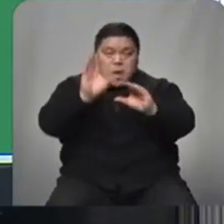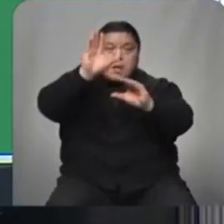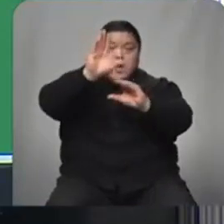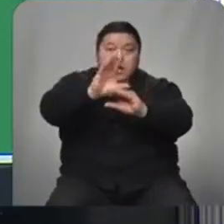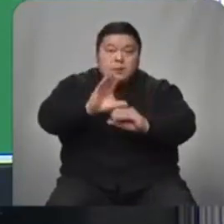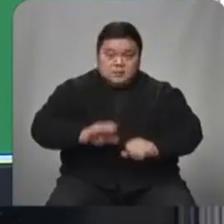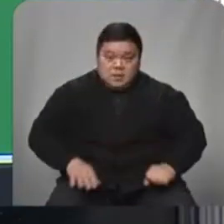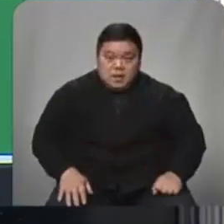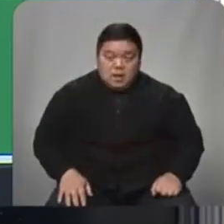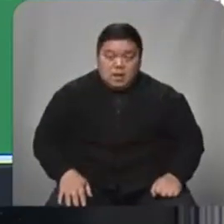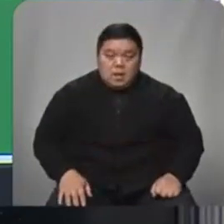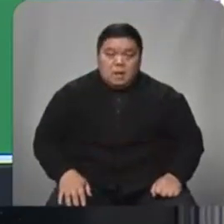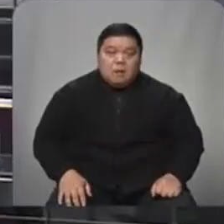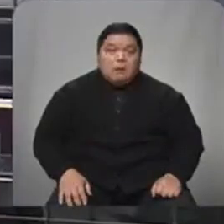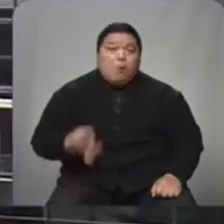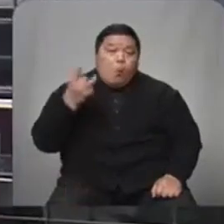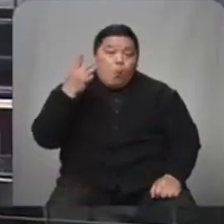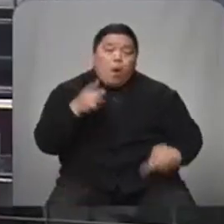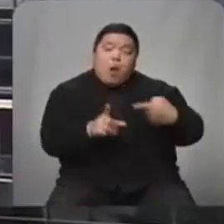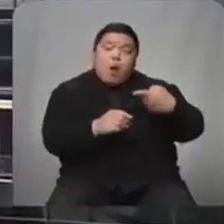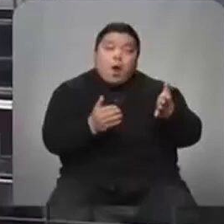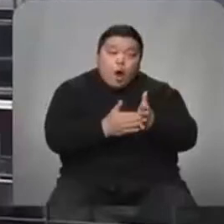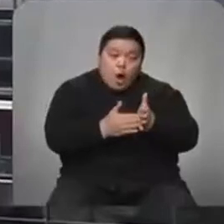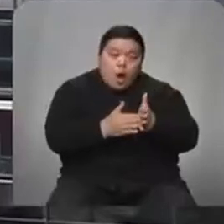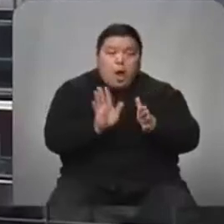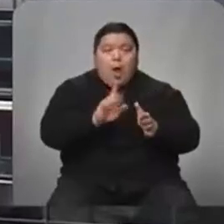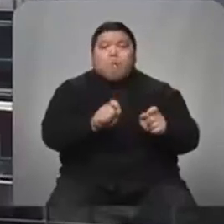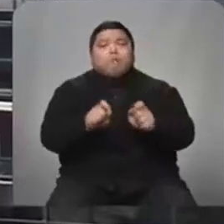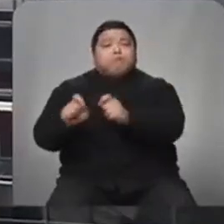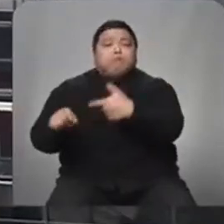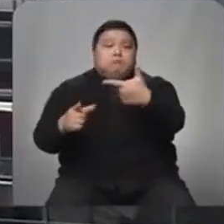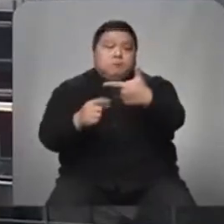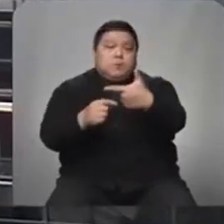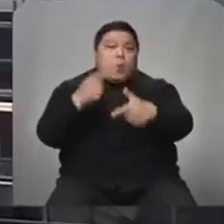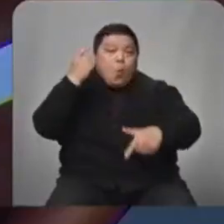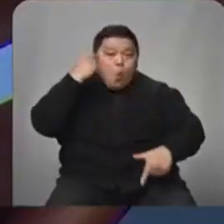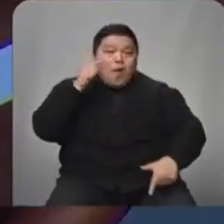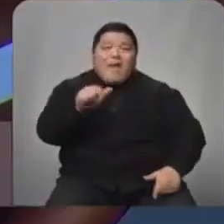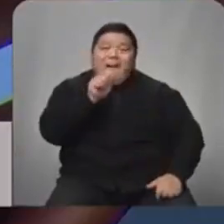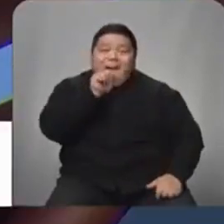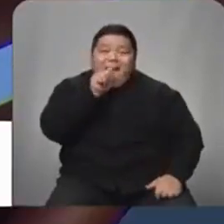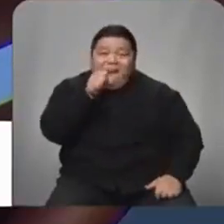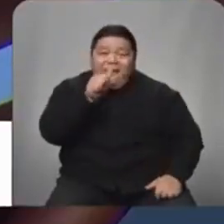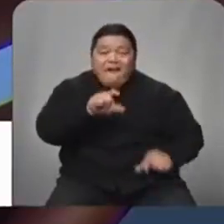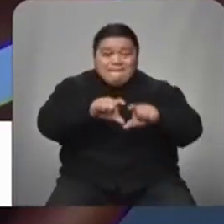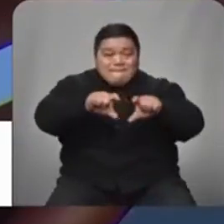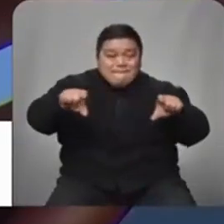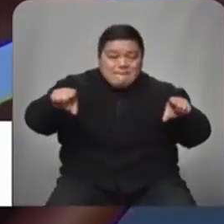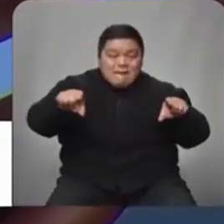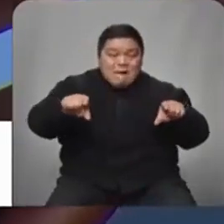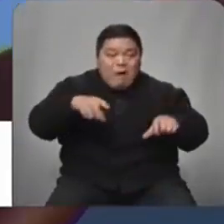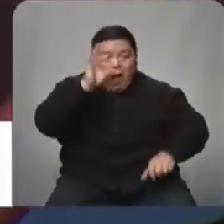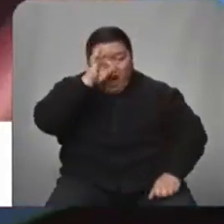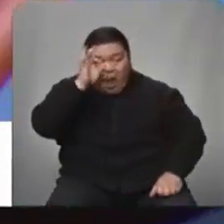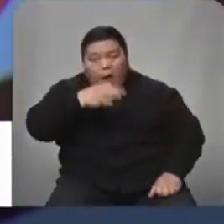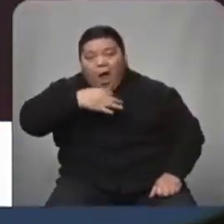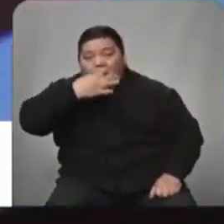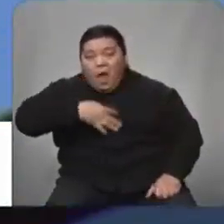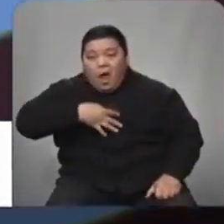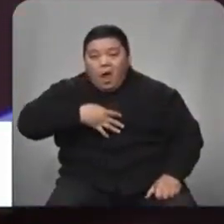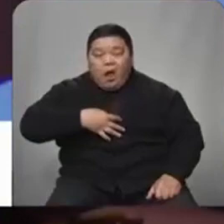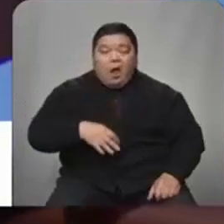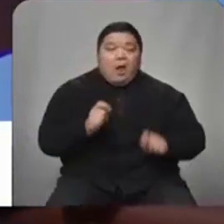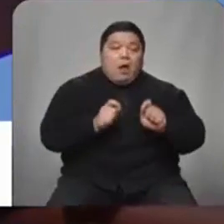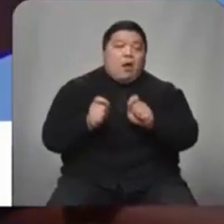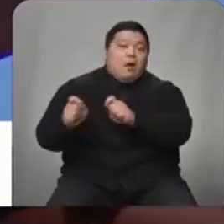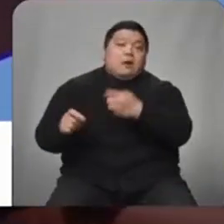있는데 준공 시기가 1월에서 6월로 미뤄졌습니다. 방급자재인 탄소광관이 원활하게 수급되지 않아 공사가